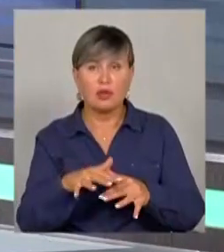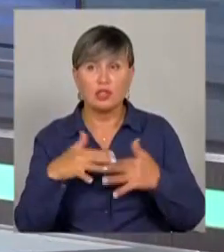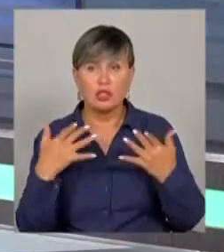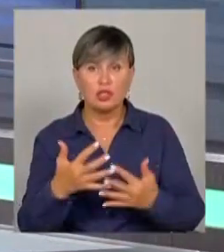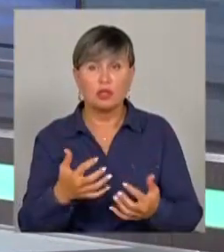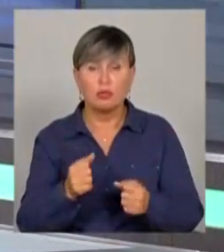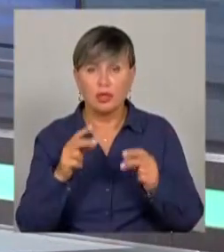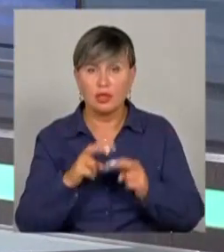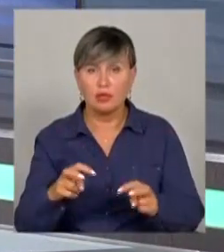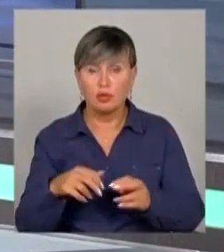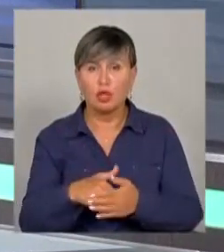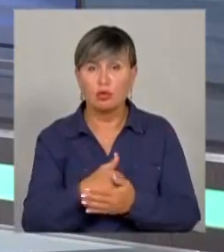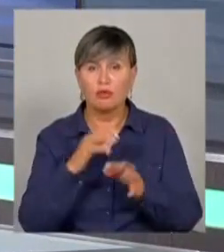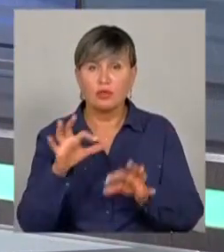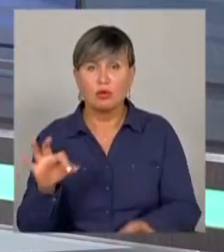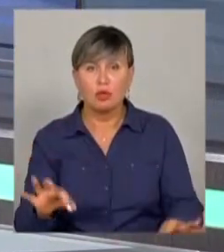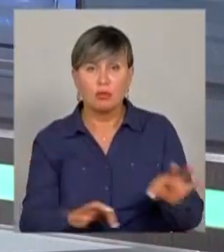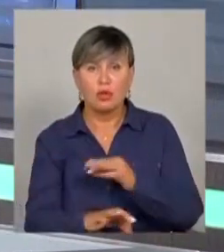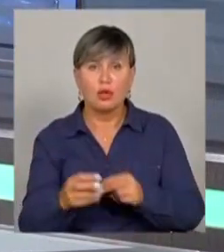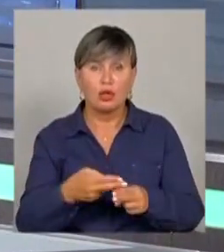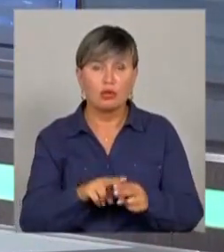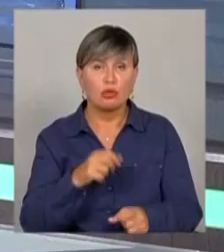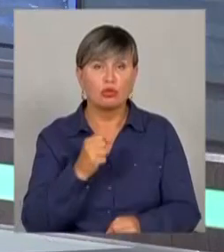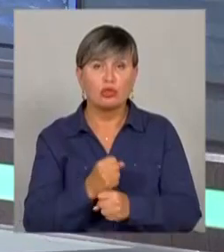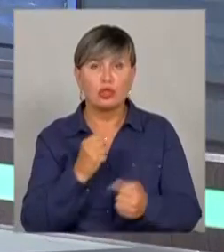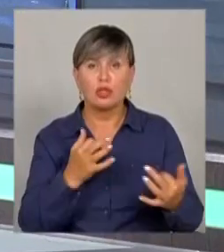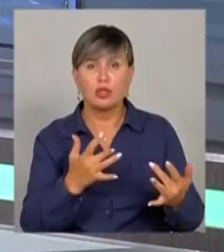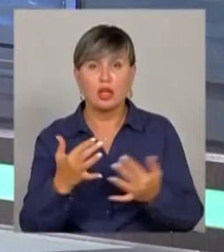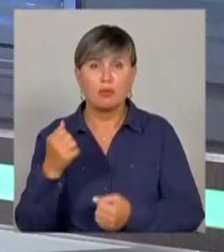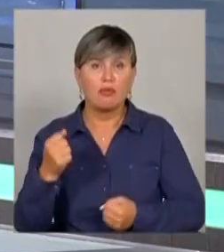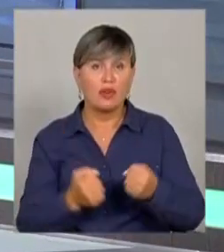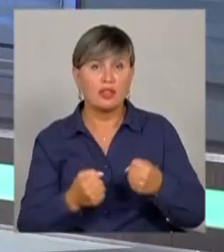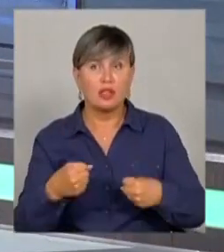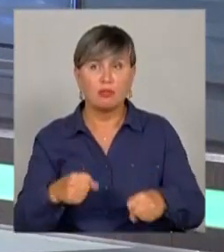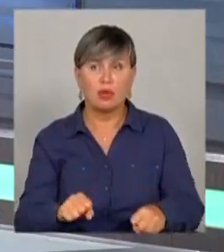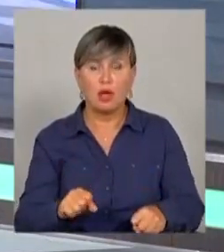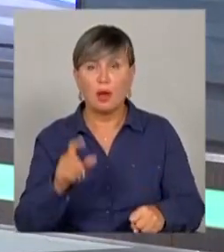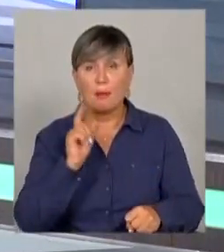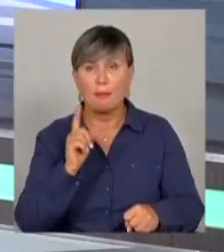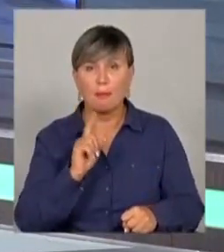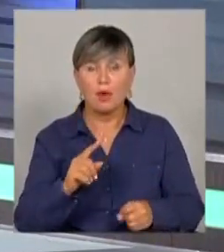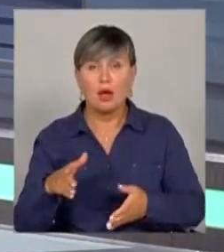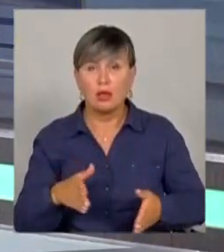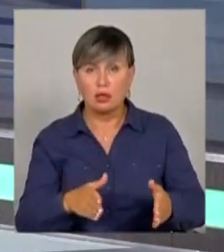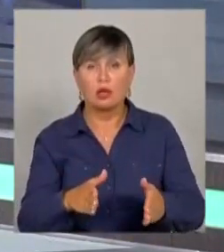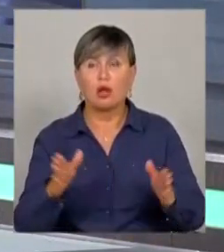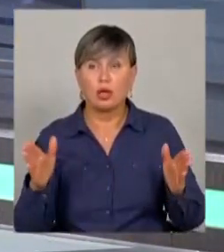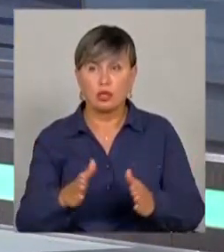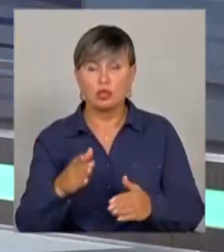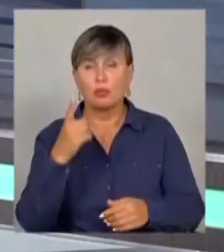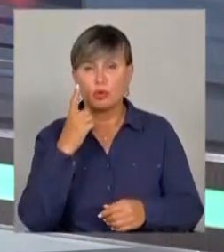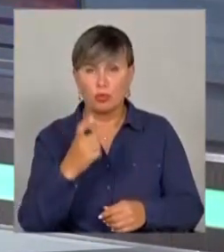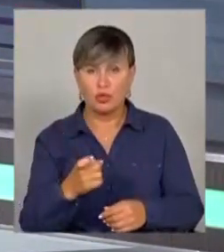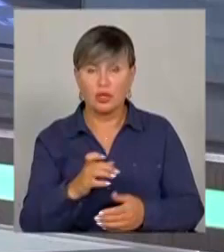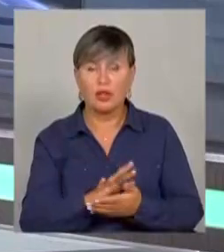приняли к рассмотрению новый законопроект, который ужесточает требования к водителям мопедов. Пока же дорожные инспекторы ограничиваются